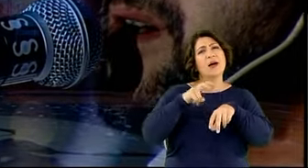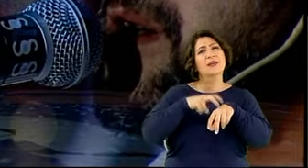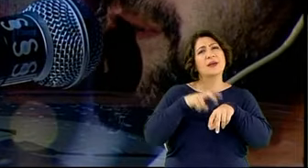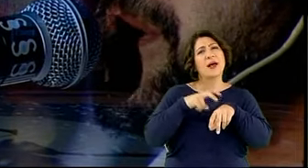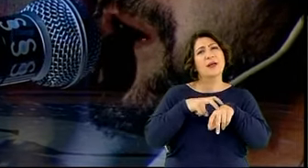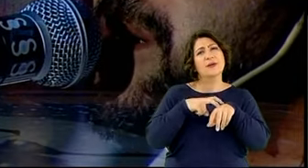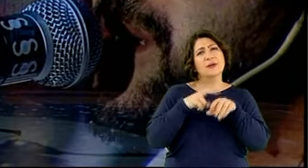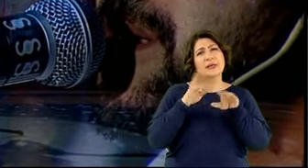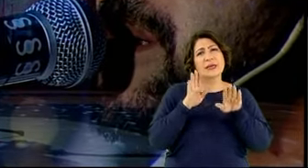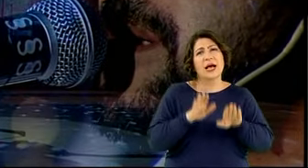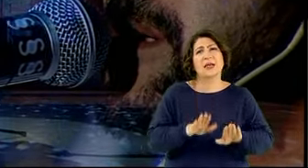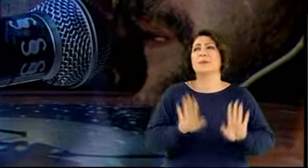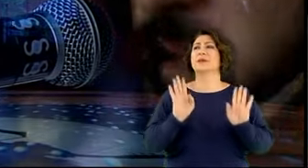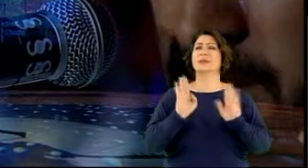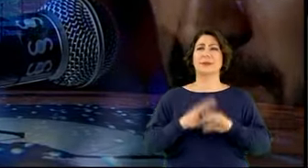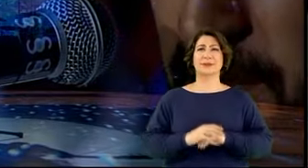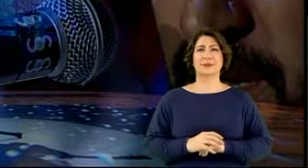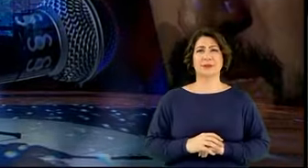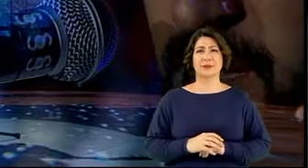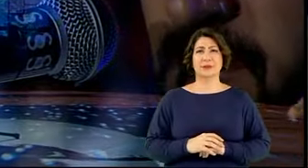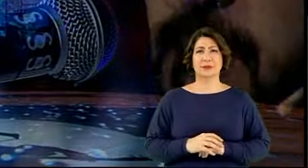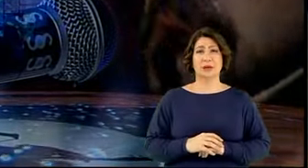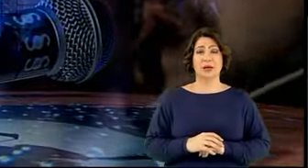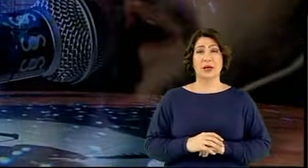hatıramda kalmarsın.